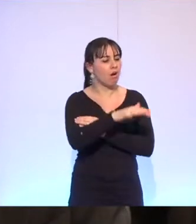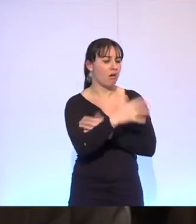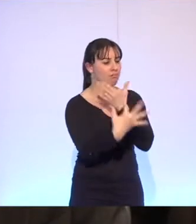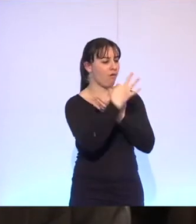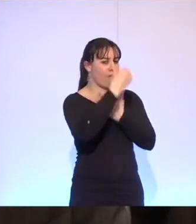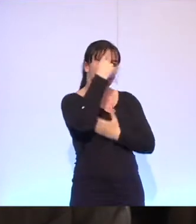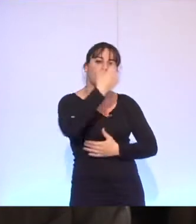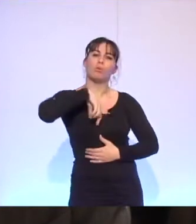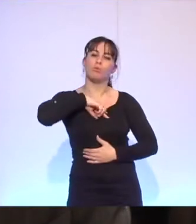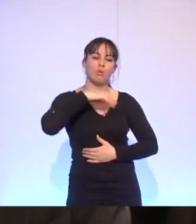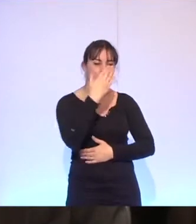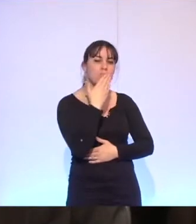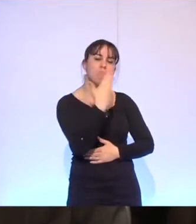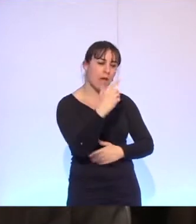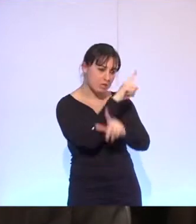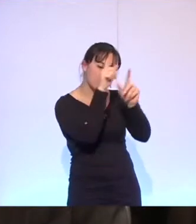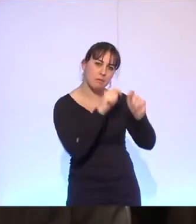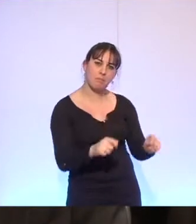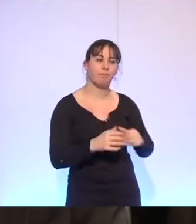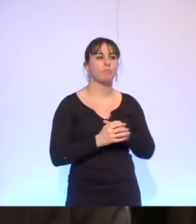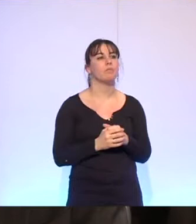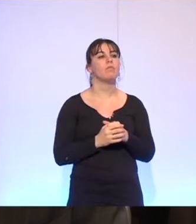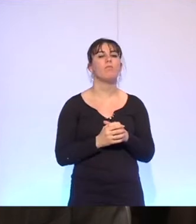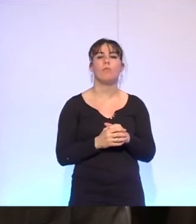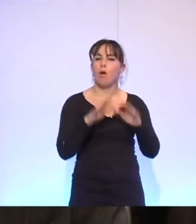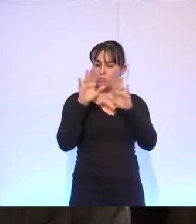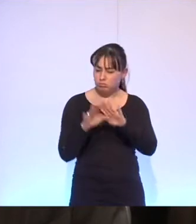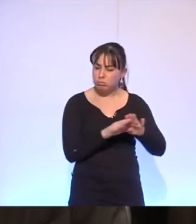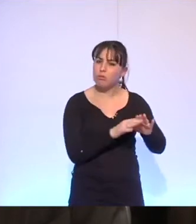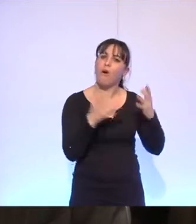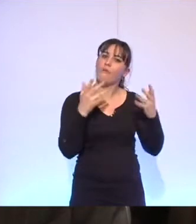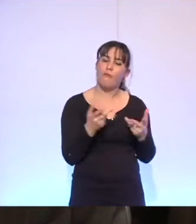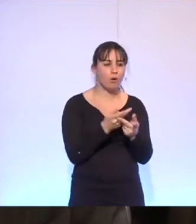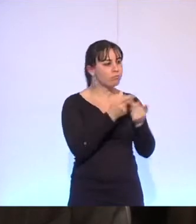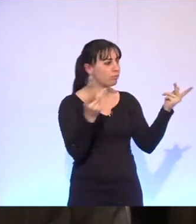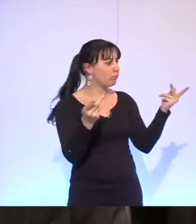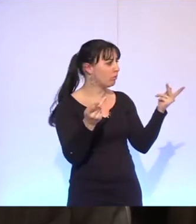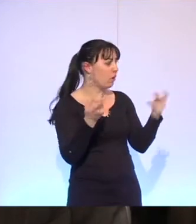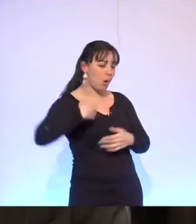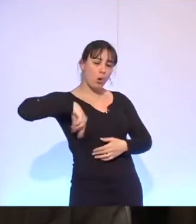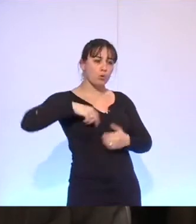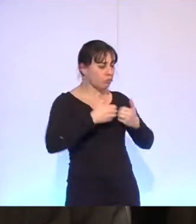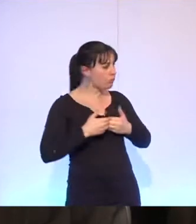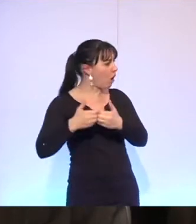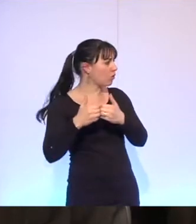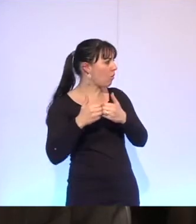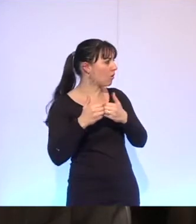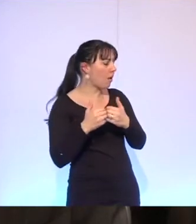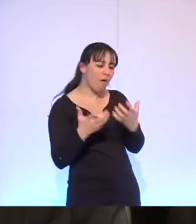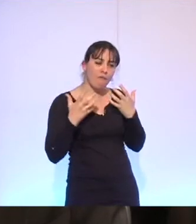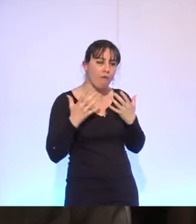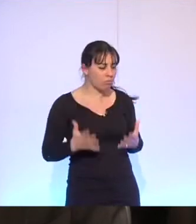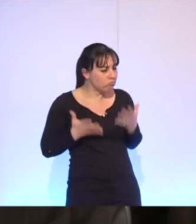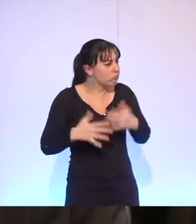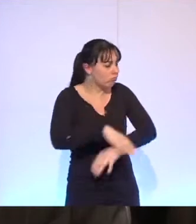suffrage. Au-delà de ceci, je veux simplement vous dire que nous aurons à cœur de veiller à ce qu'ils soient représentés par